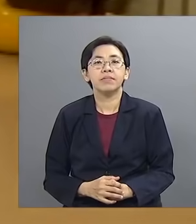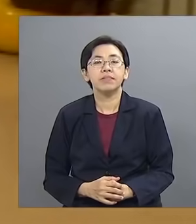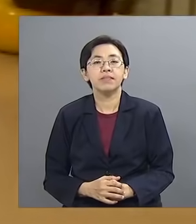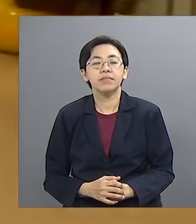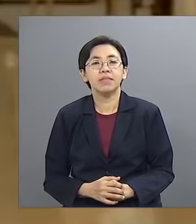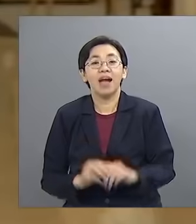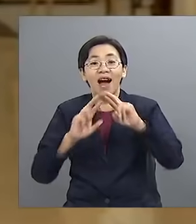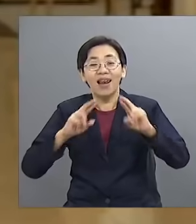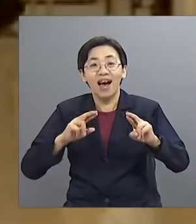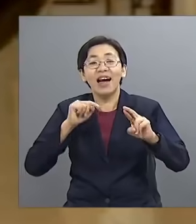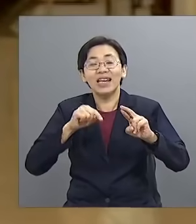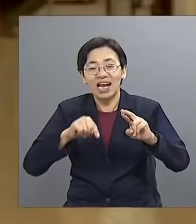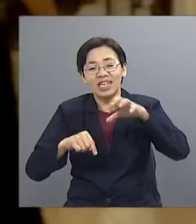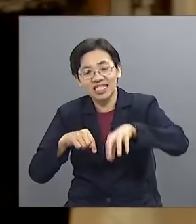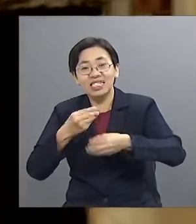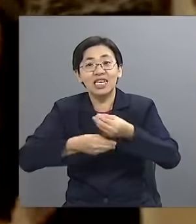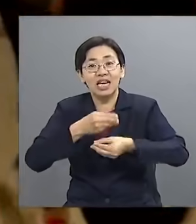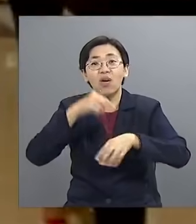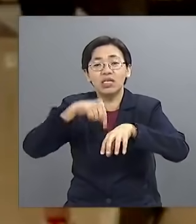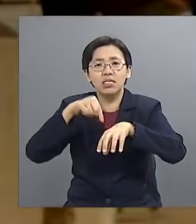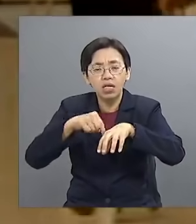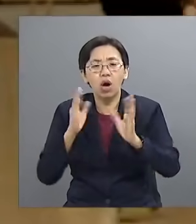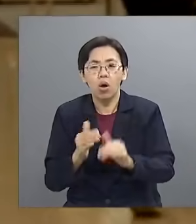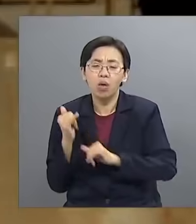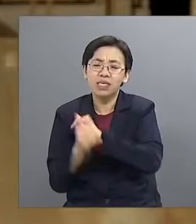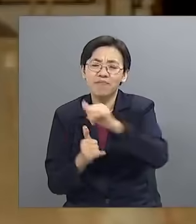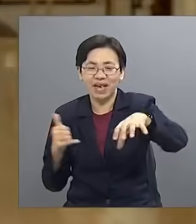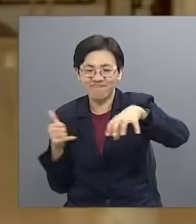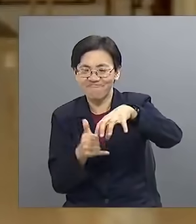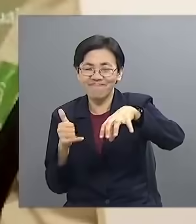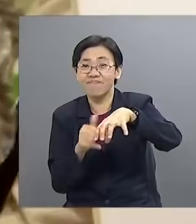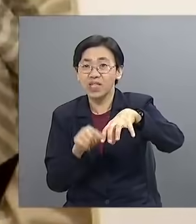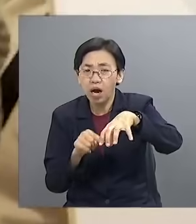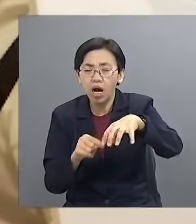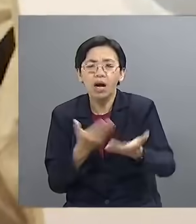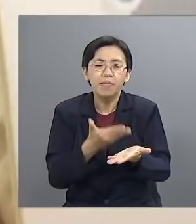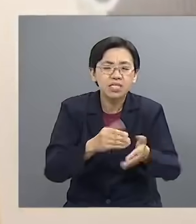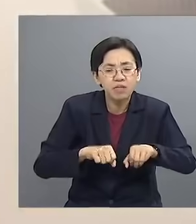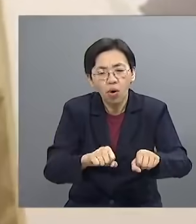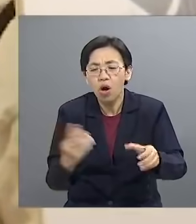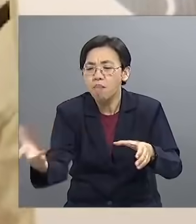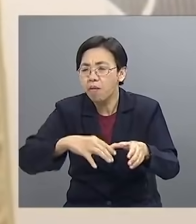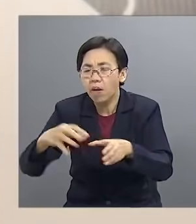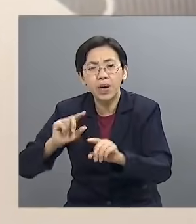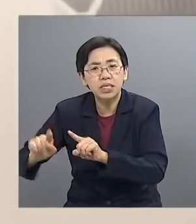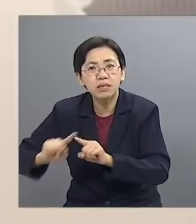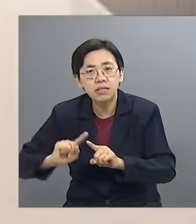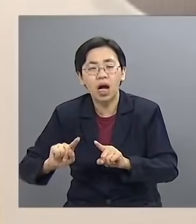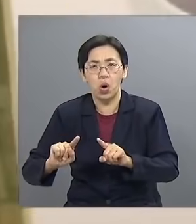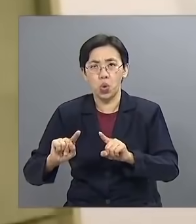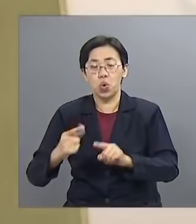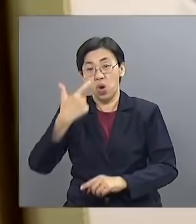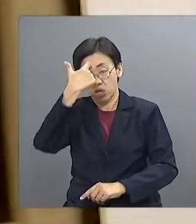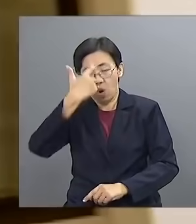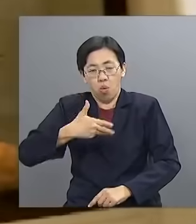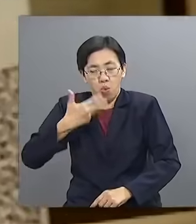กที่ประชาชนผู้มาใช้บริการจับจ่ายซื้อสินค้าอุปโภคและบริโภคต่างต้องผ่านการตรวจวัดอุณหภูมิ